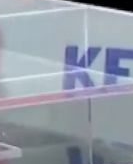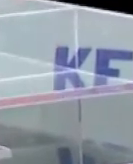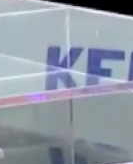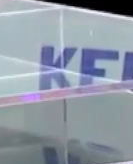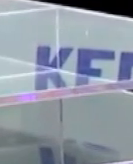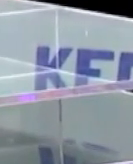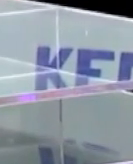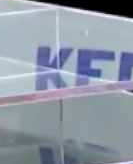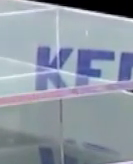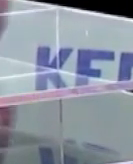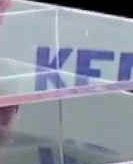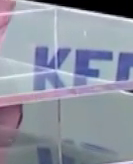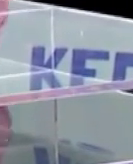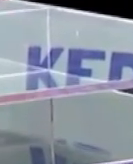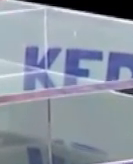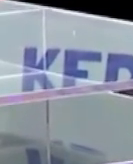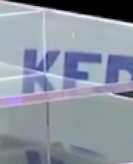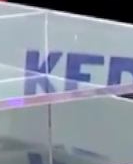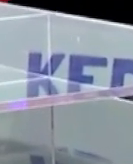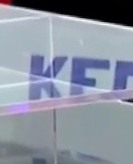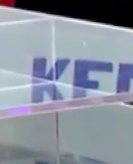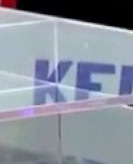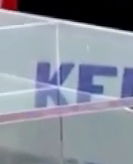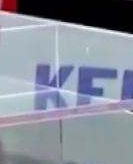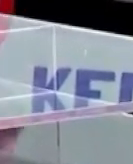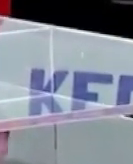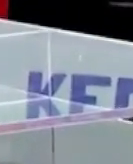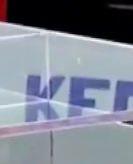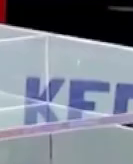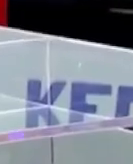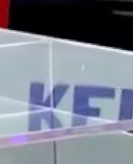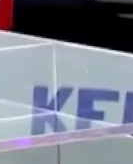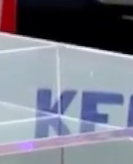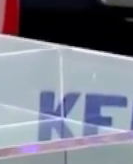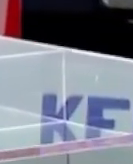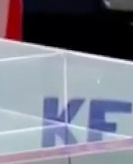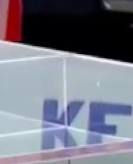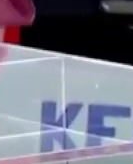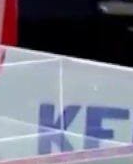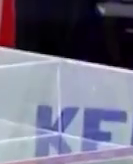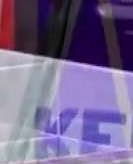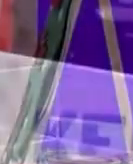tebel aja ke nasi mereka cukup tetapi